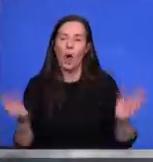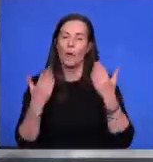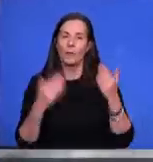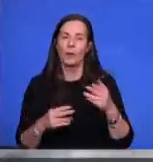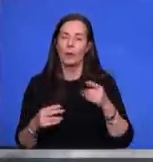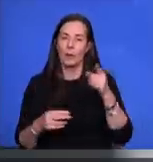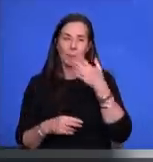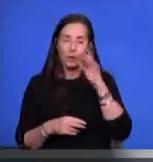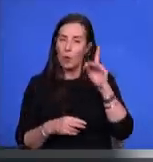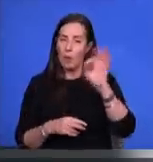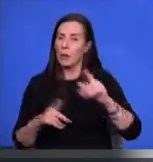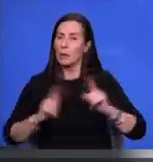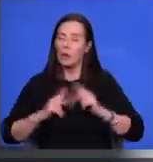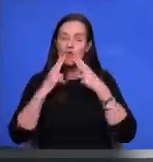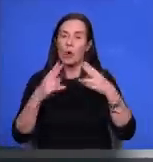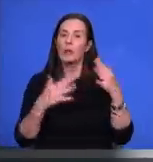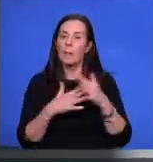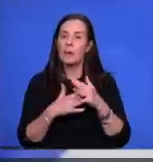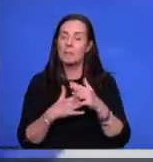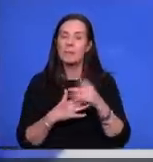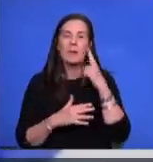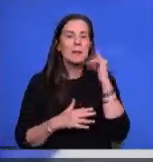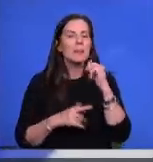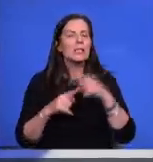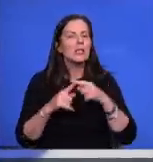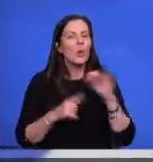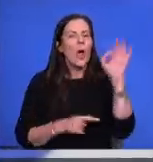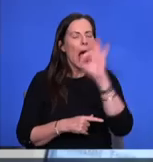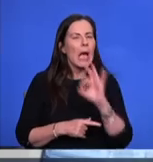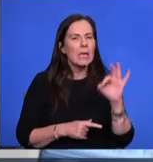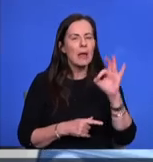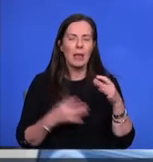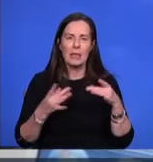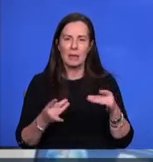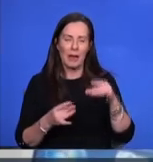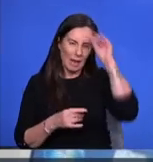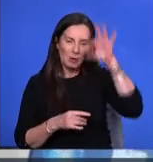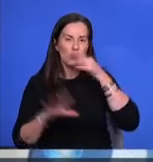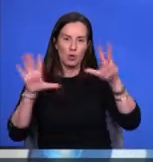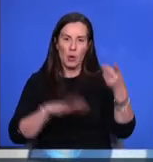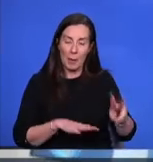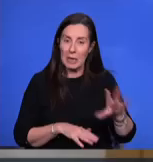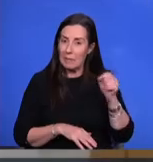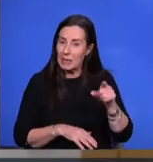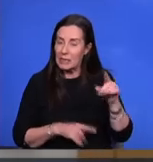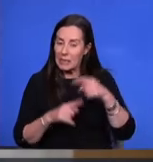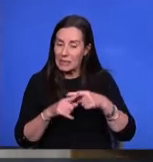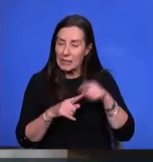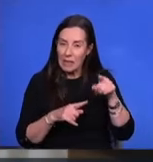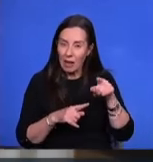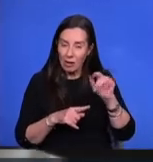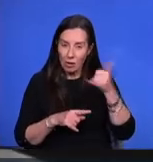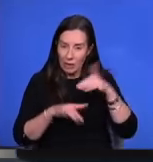צדק עדיין מחכים לתוצאות הבדיקה שתקבע באיזה זן של החיידק האלים נדבק בין השמונה, והאם היה זה זן בי הנפוץ